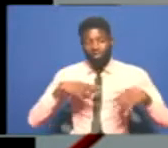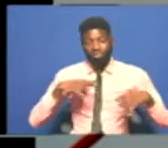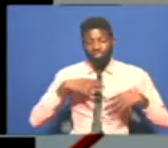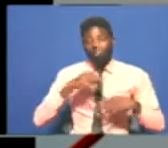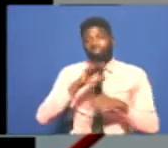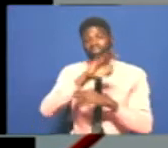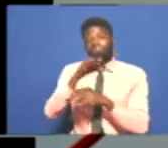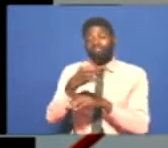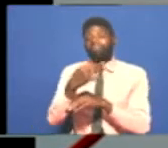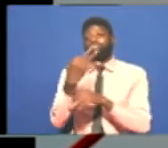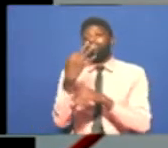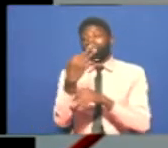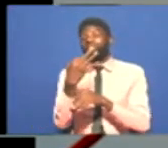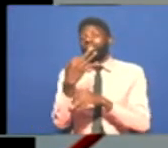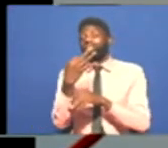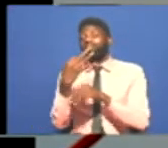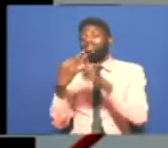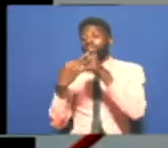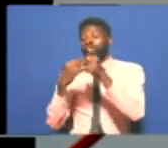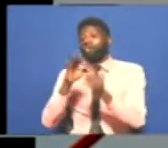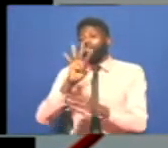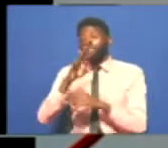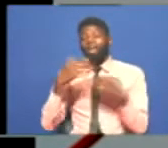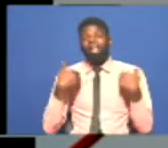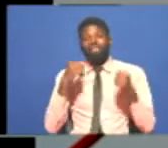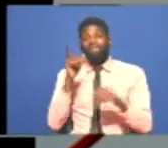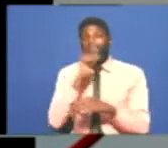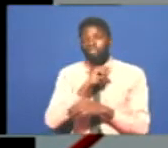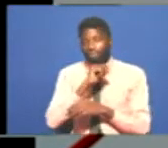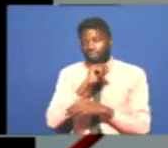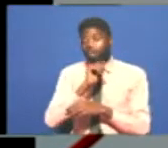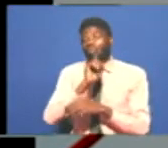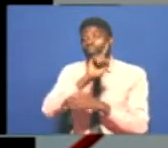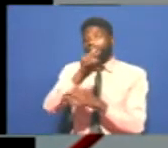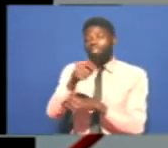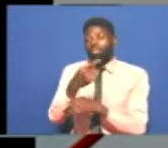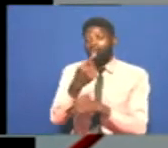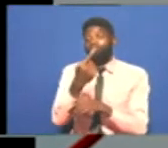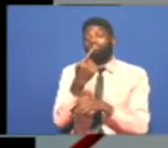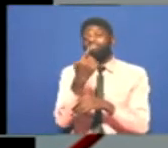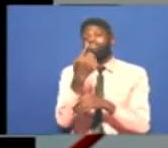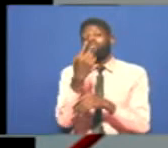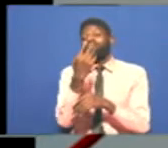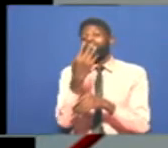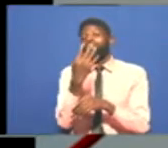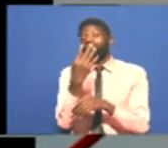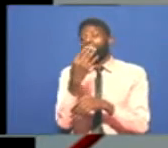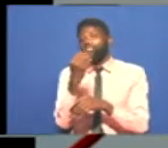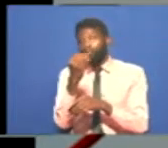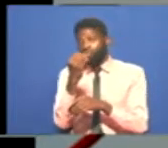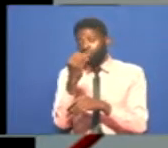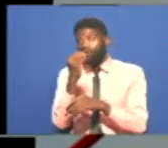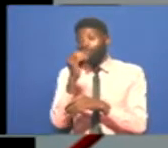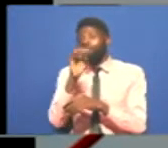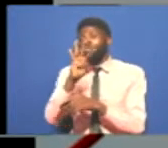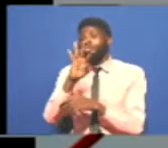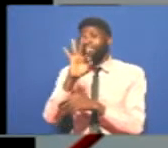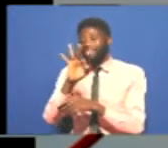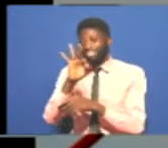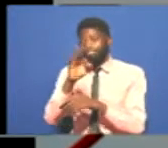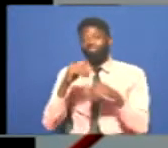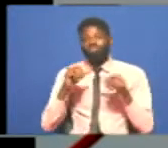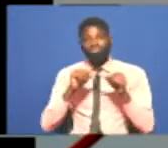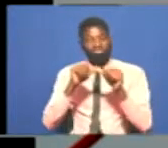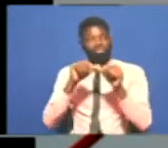3,384 wamepona kutokana na ugonjwa huo, ilhali wengine 1,043 bado wanaendelea kupokea matibabu. Takwimu za chuo kikuu cha